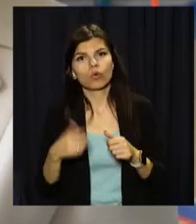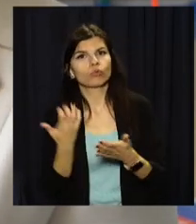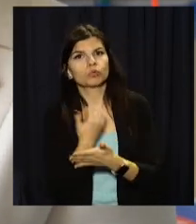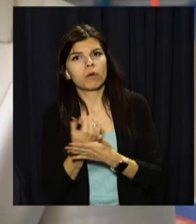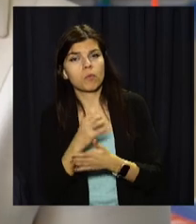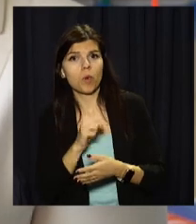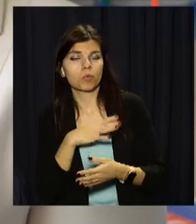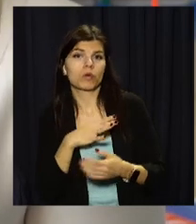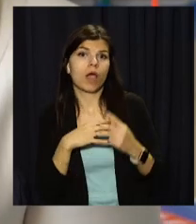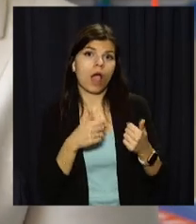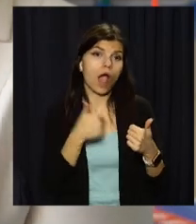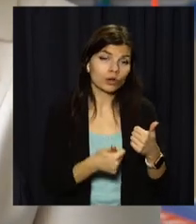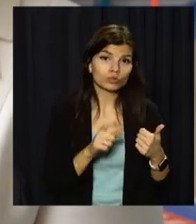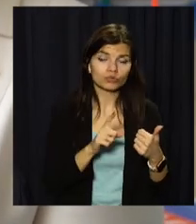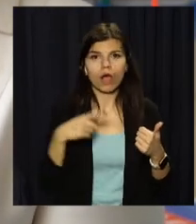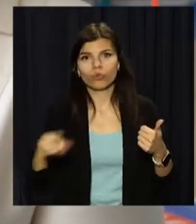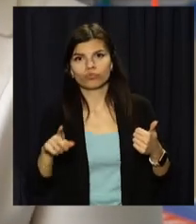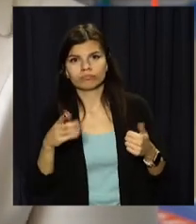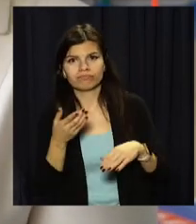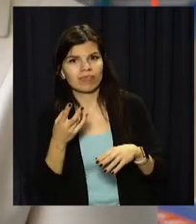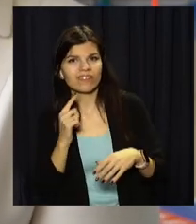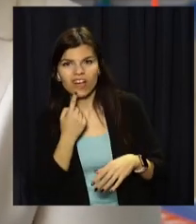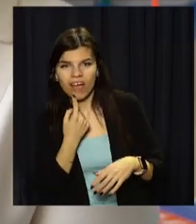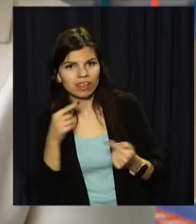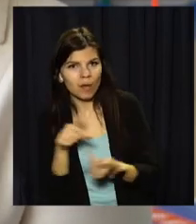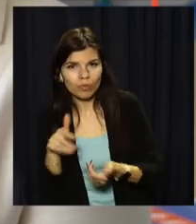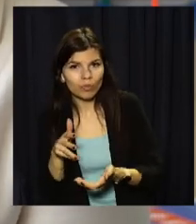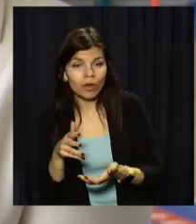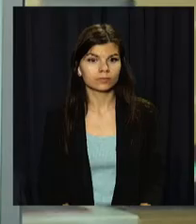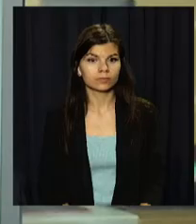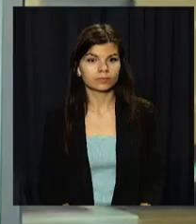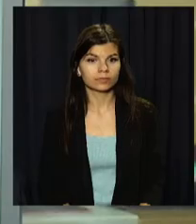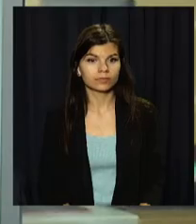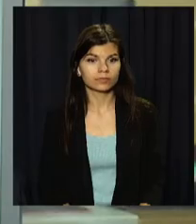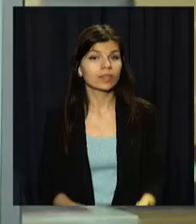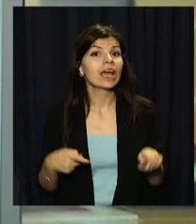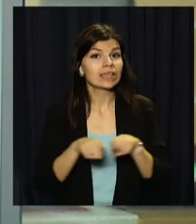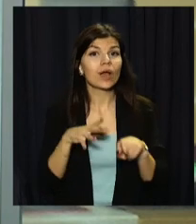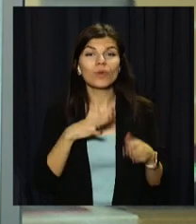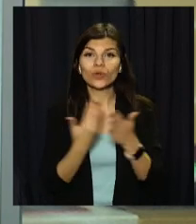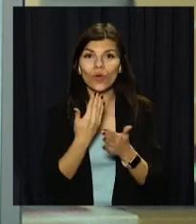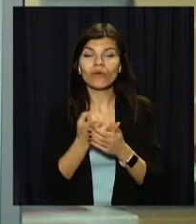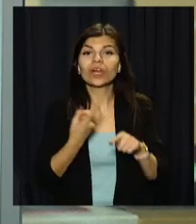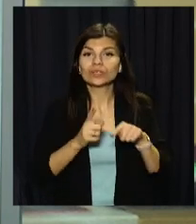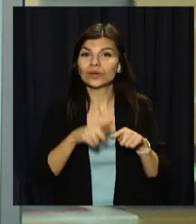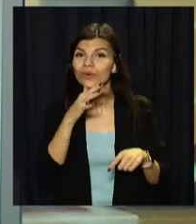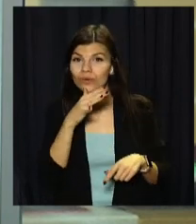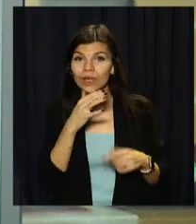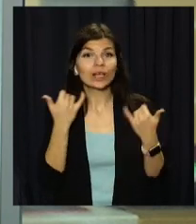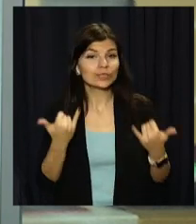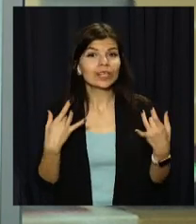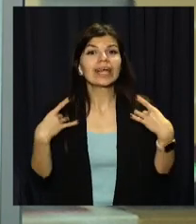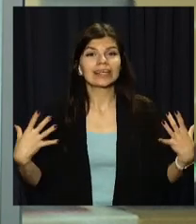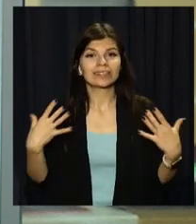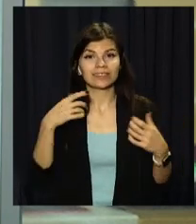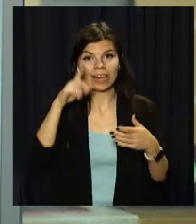одном виде, но не успешен в другом. Вот каждый делает свое дело. Такими були новини на цю годину. Сьогодні